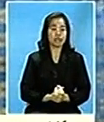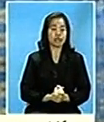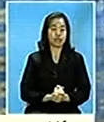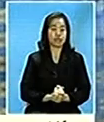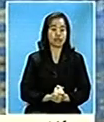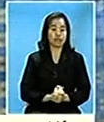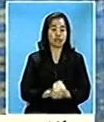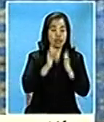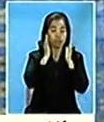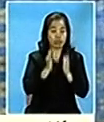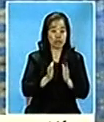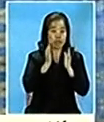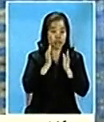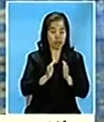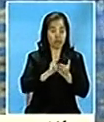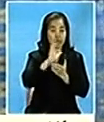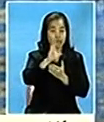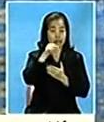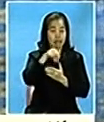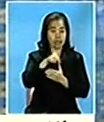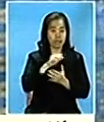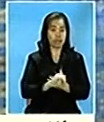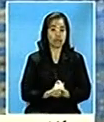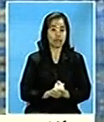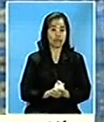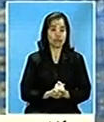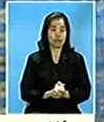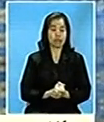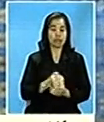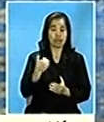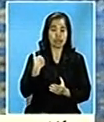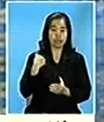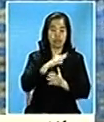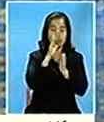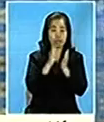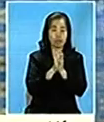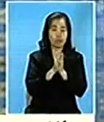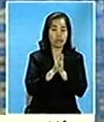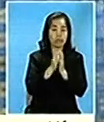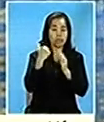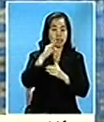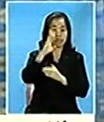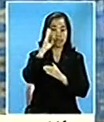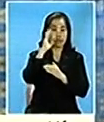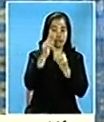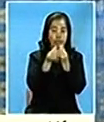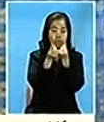บุคคลที่น่าจะได้กล่าวถึงก็คือ CEO ของเครือซีเมนต์ไทย